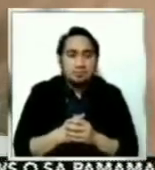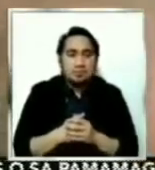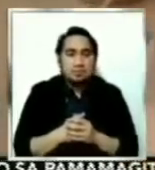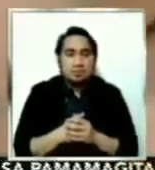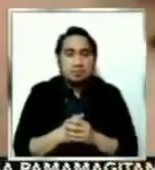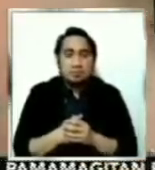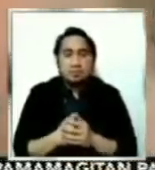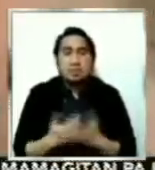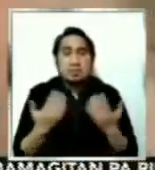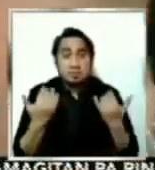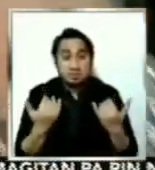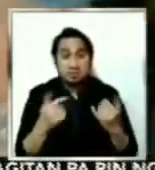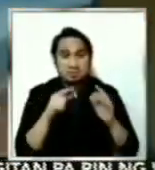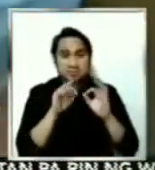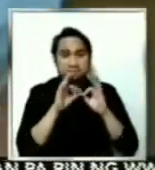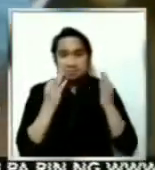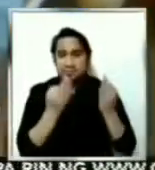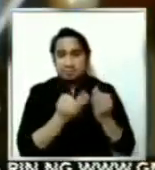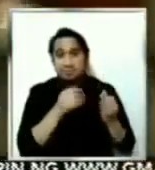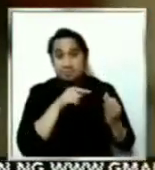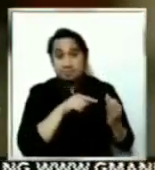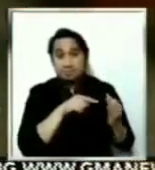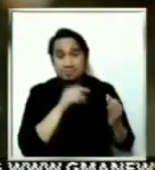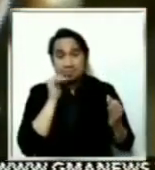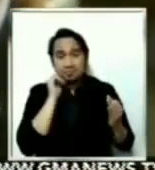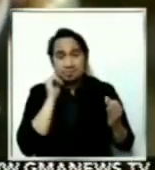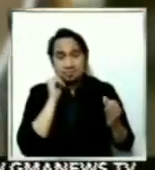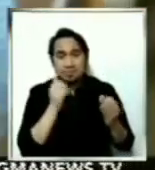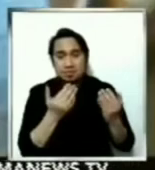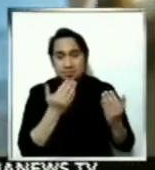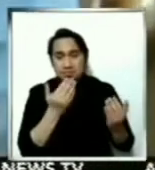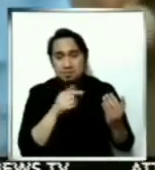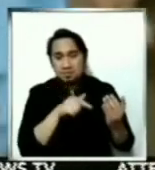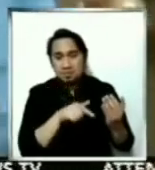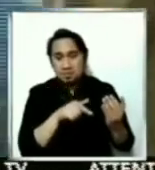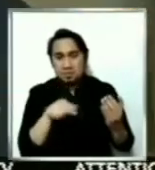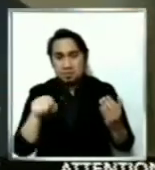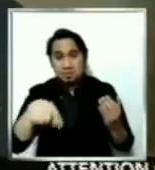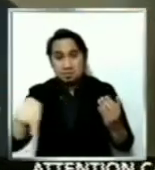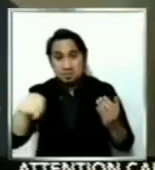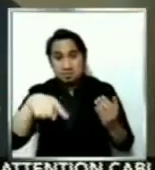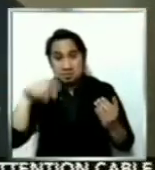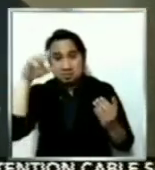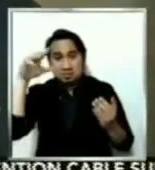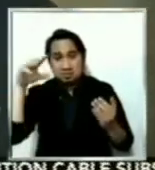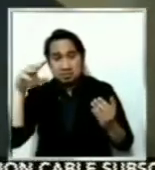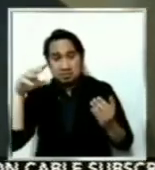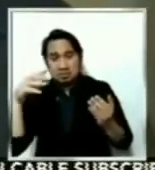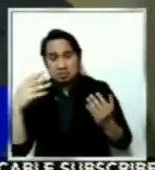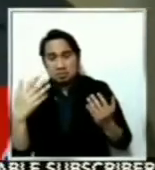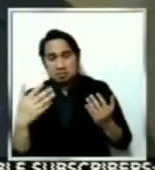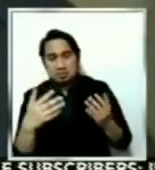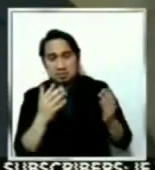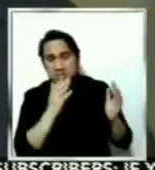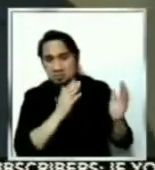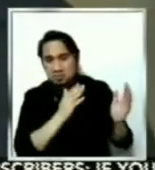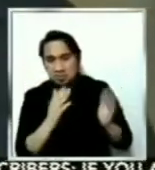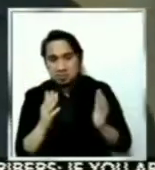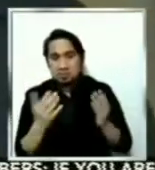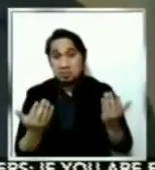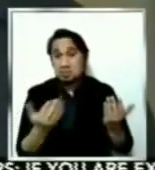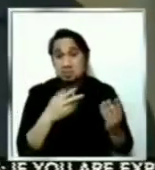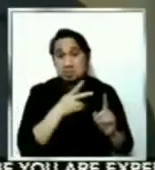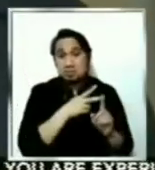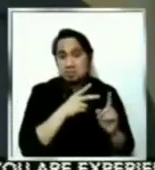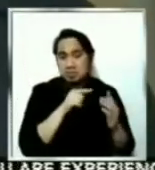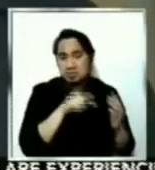Kung ang pamilya ng biktima ang tatanungin, sinet up si Christine ng mga suspect. Hindi inaasahan ng biktima na sa